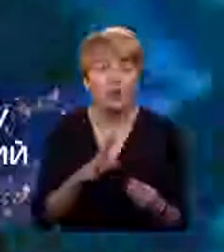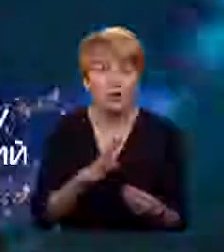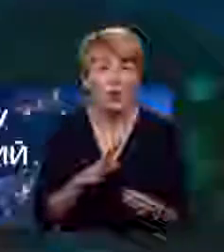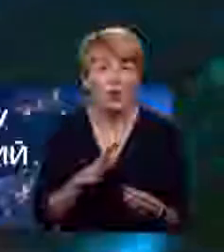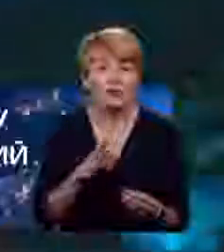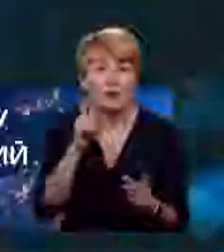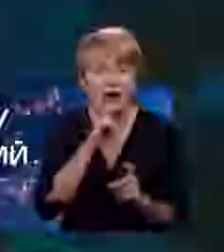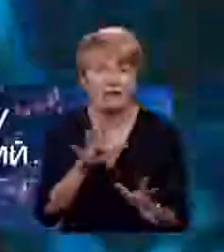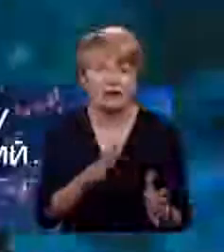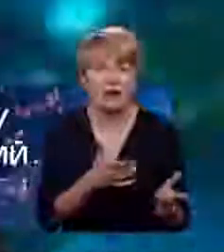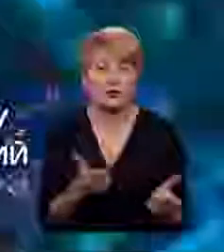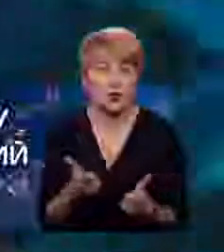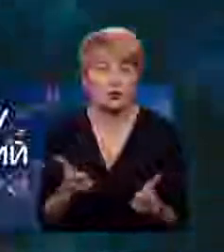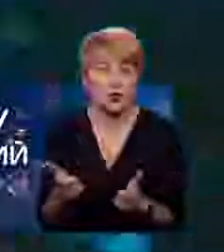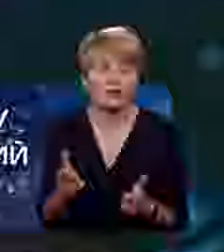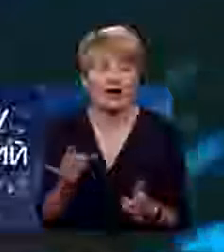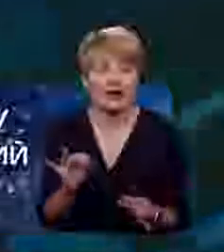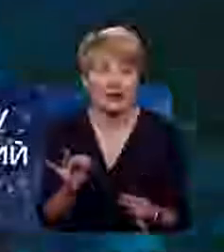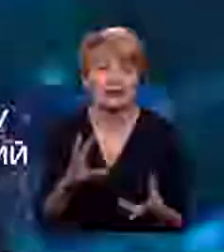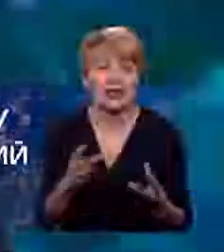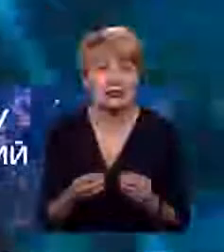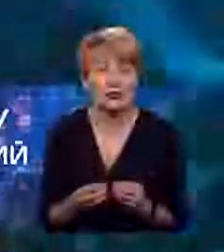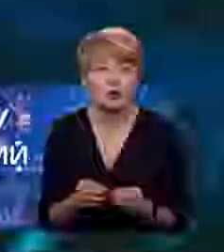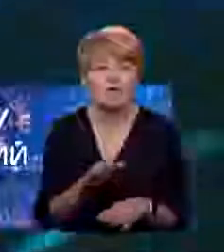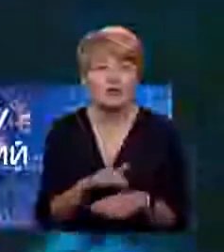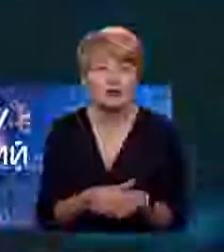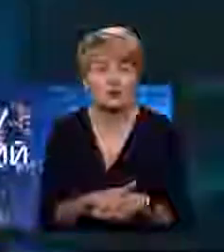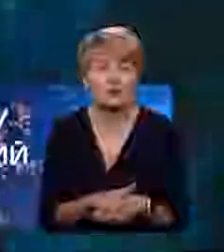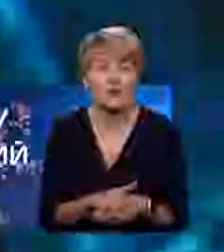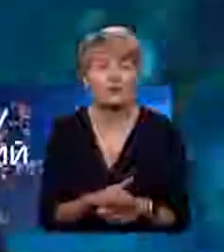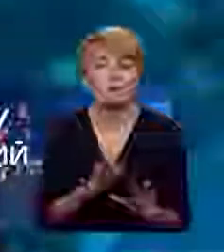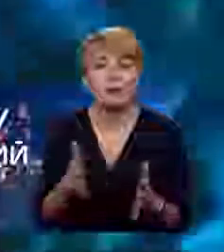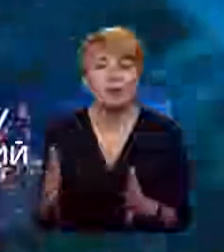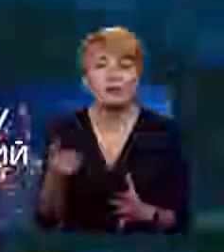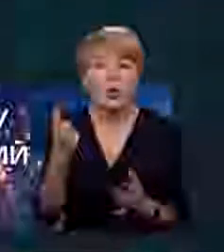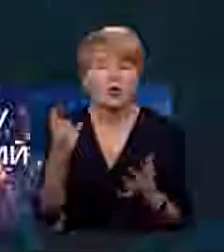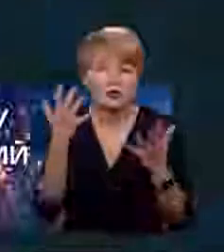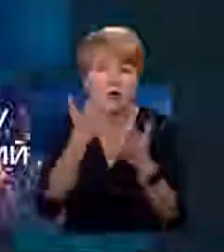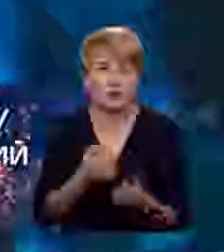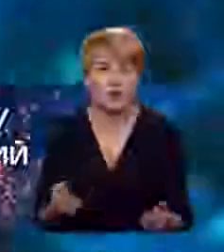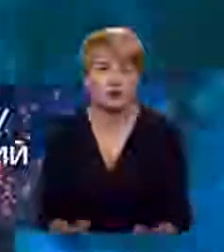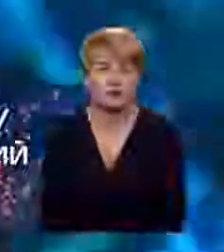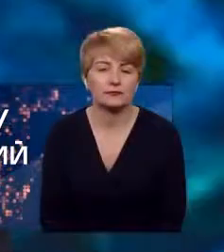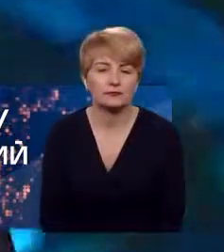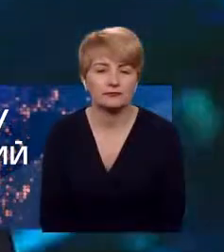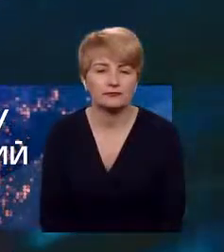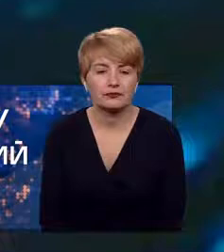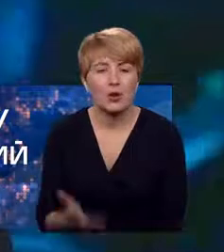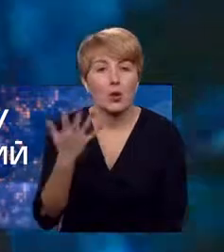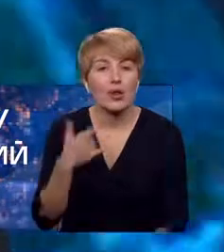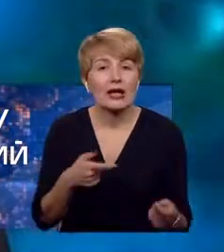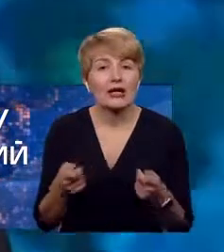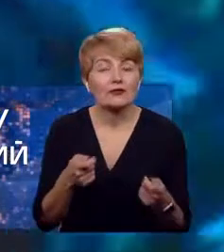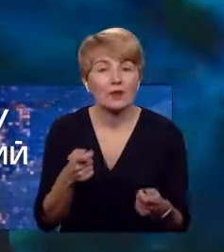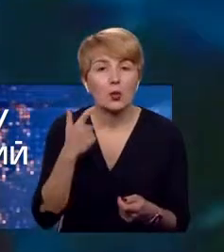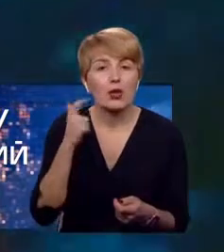неправильної підготовки і наслідком фактично події однієї ночі, коли керівник